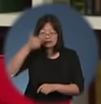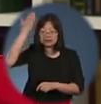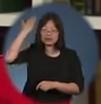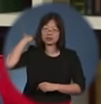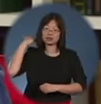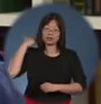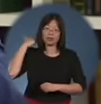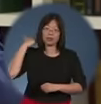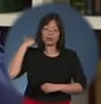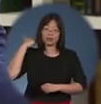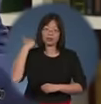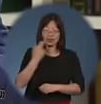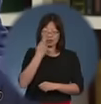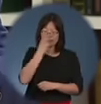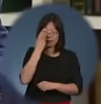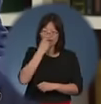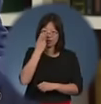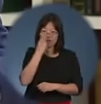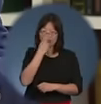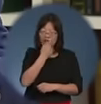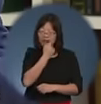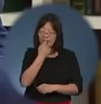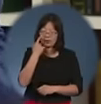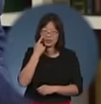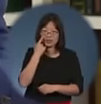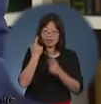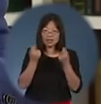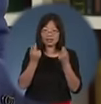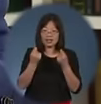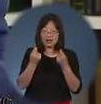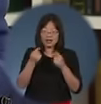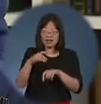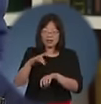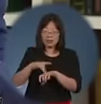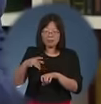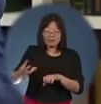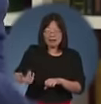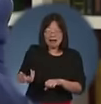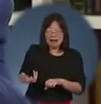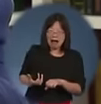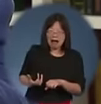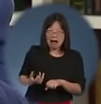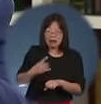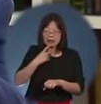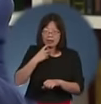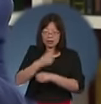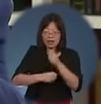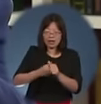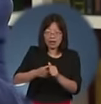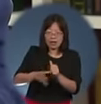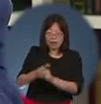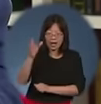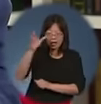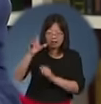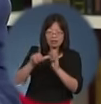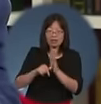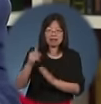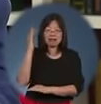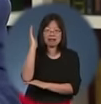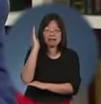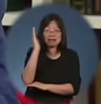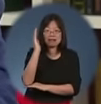시절에 검열에 한 상징 그 빼 아픈 그 자유가 박탈당했던 시절의